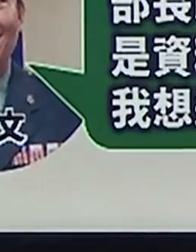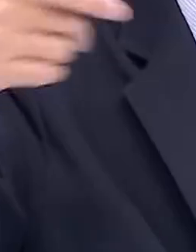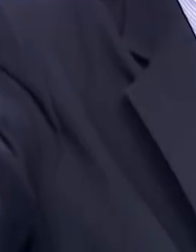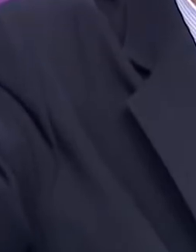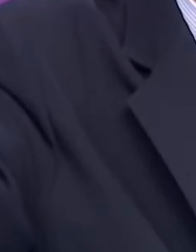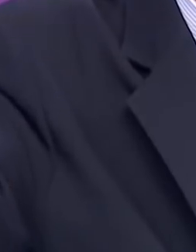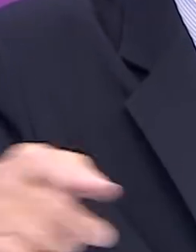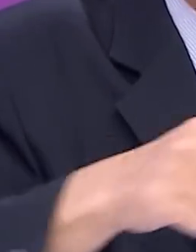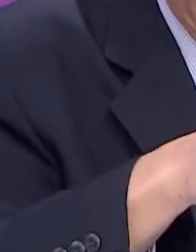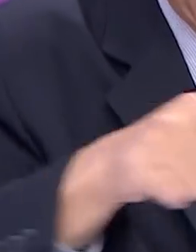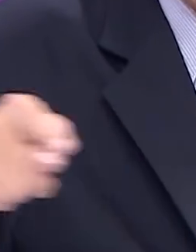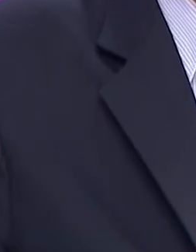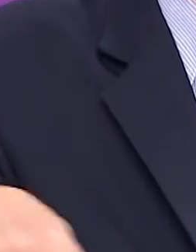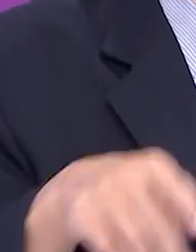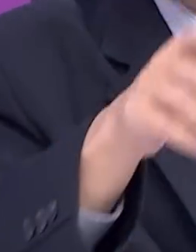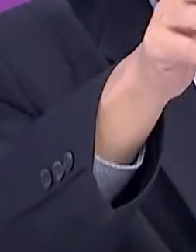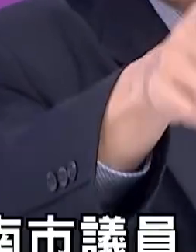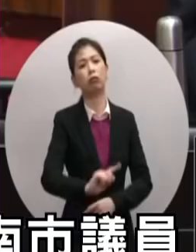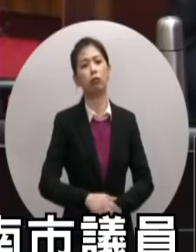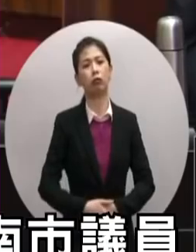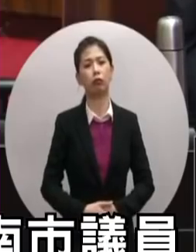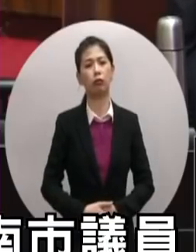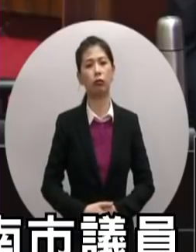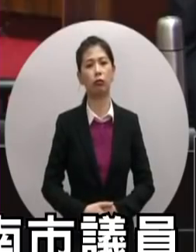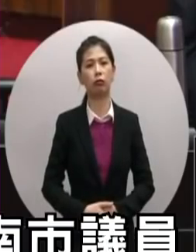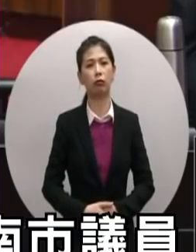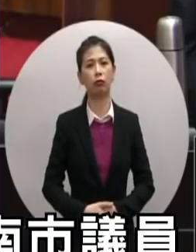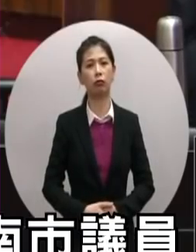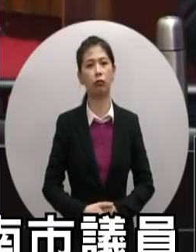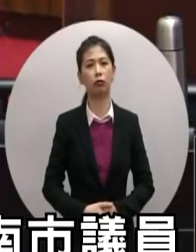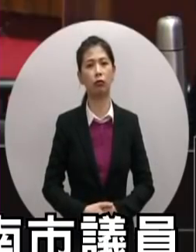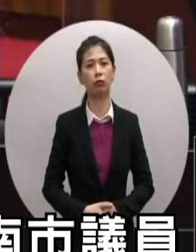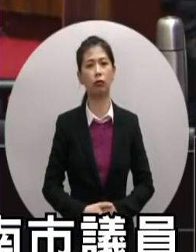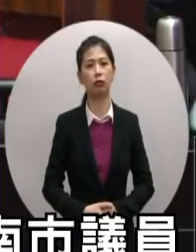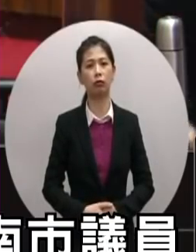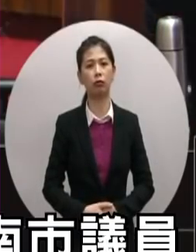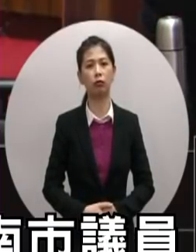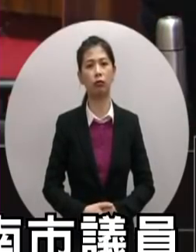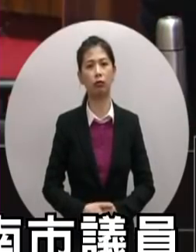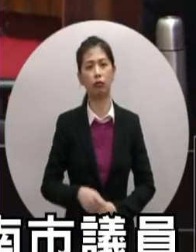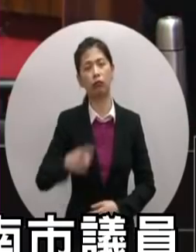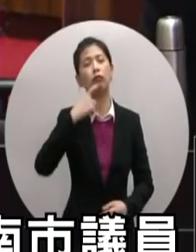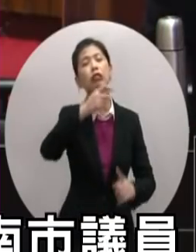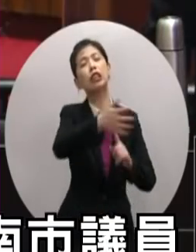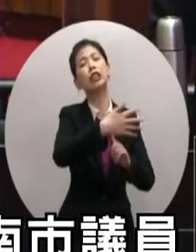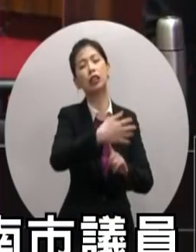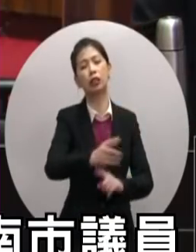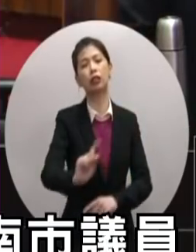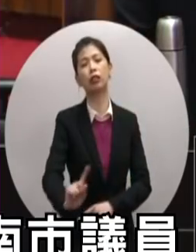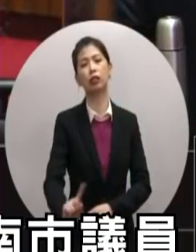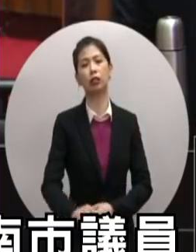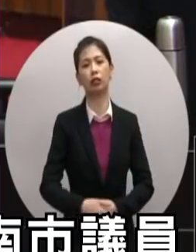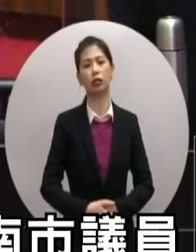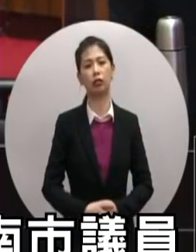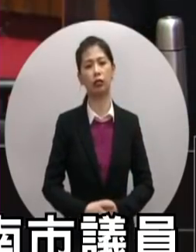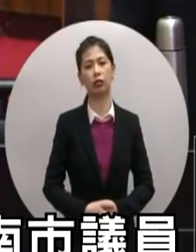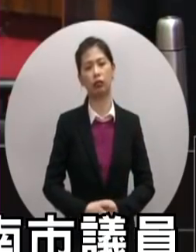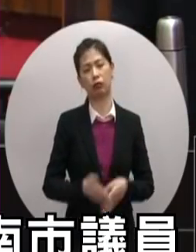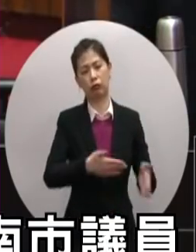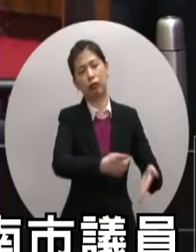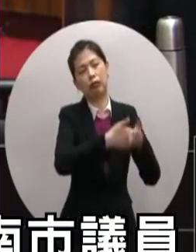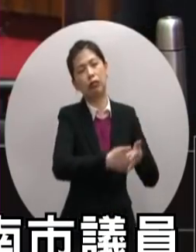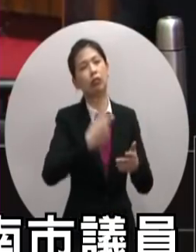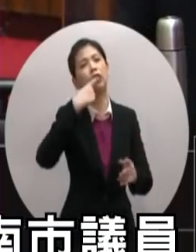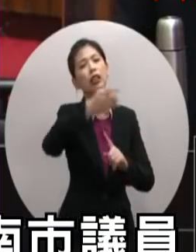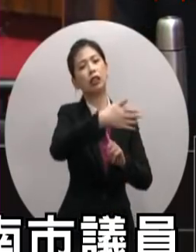是讲印贺发而已 啊。 已经拟定，那委员你可能还没拿到，办这有意义无？ 总是半杯安高心嘛，